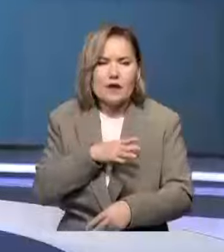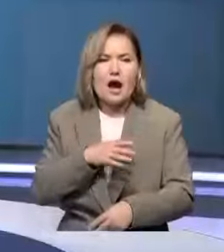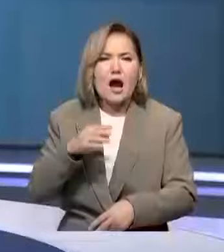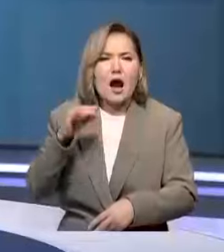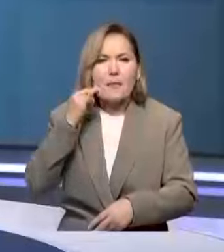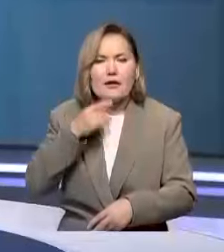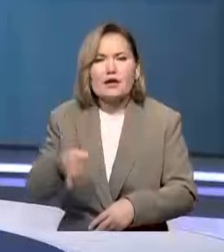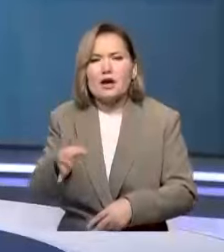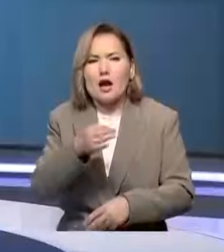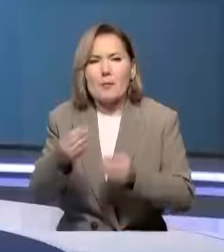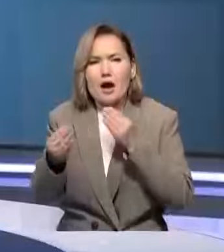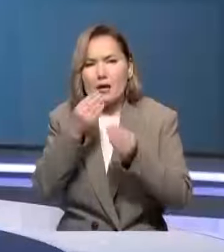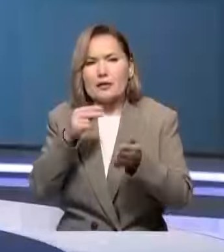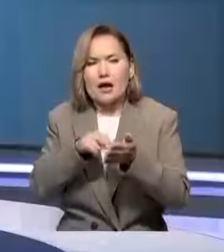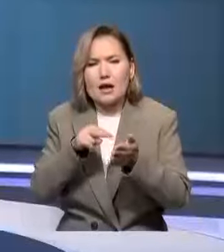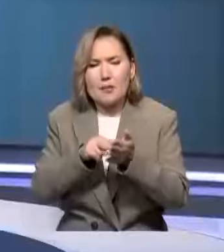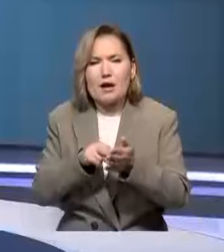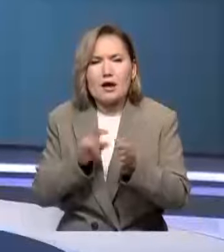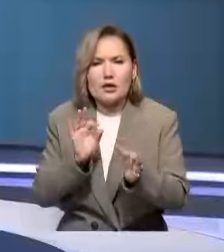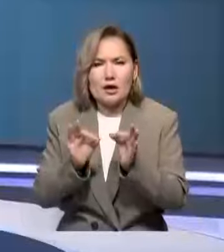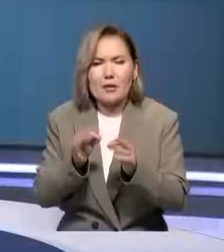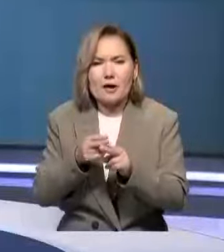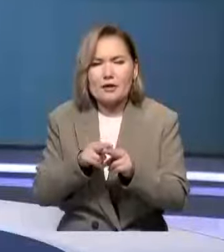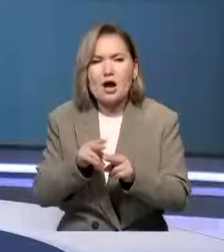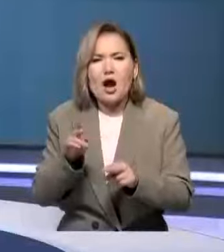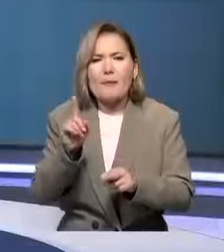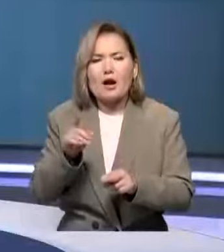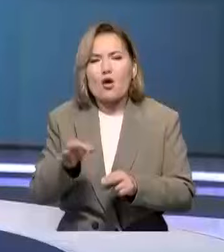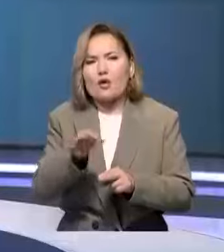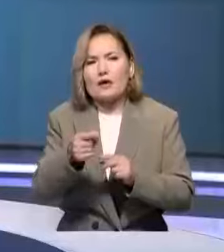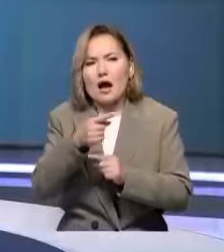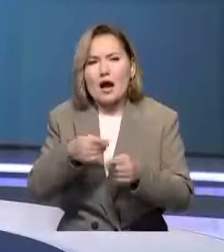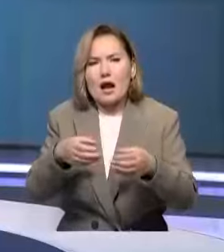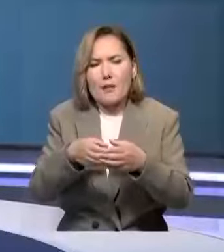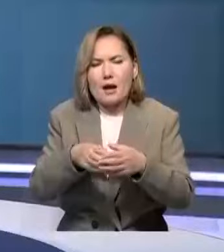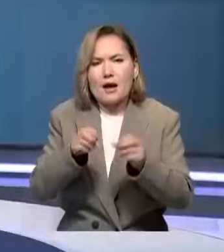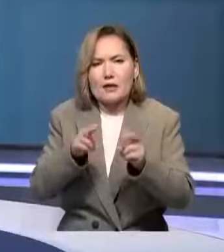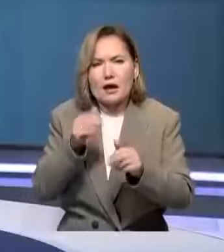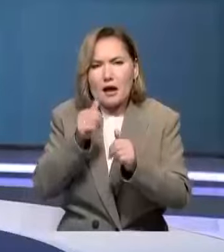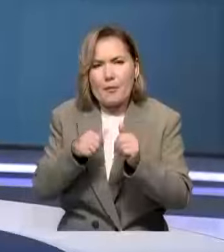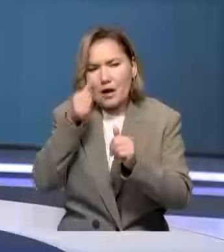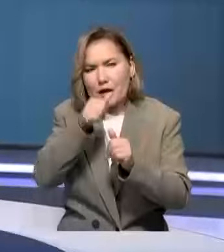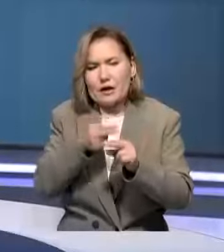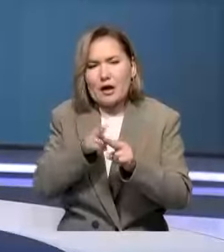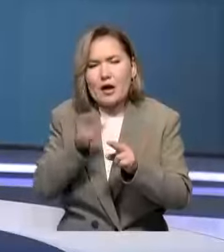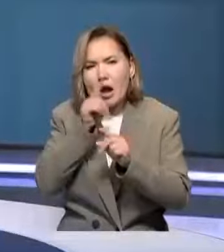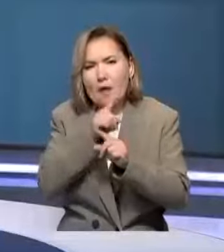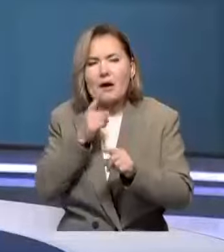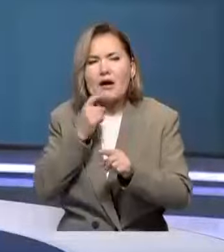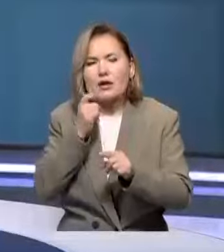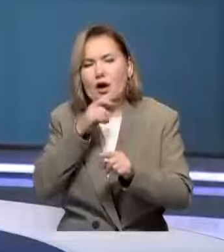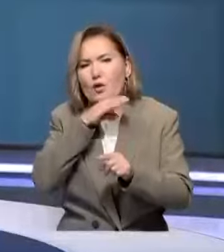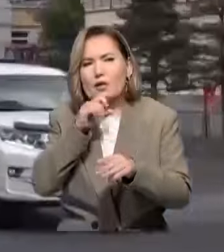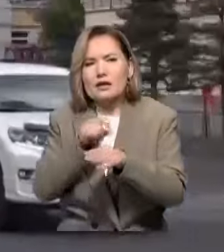Павлодар облысында азық-түлік бағасы тұрақты. Бірақ облыстық кәсіпкерлік басқармасының мамандары жыл сайын осы мезгілде қантқа